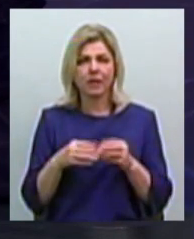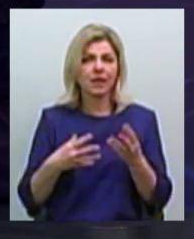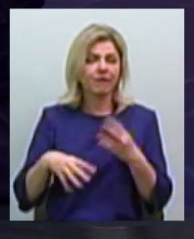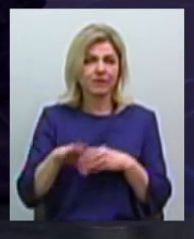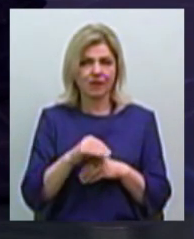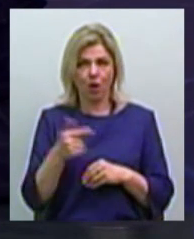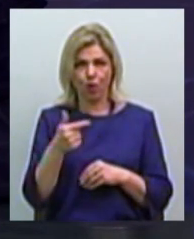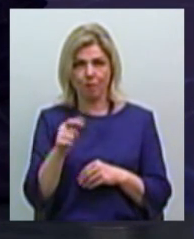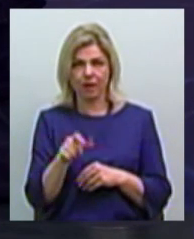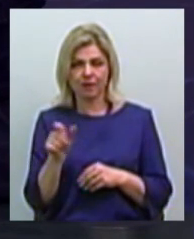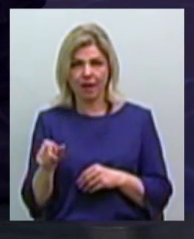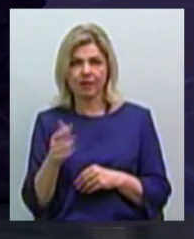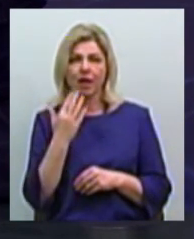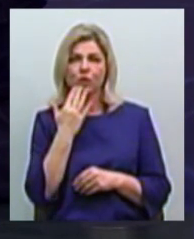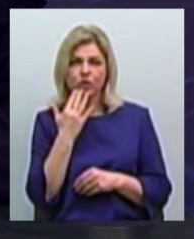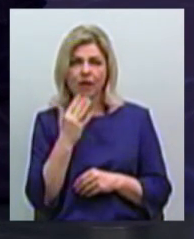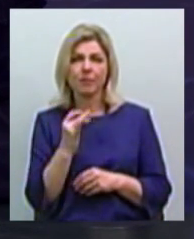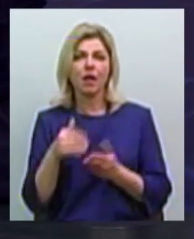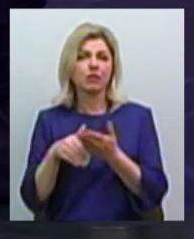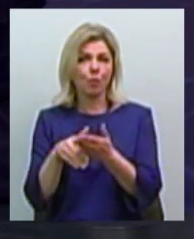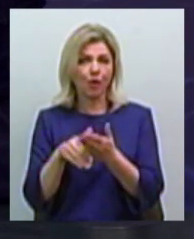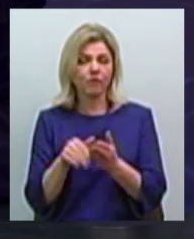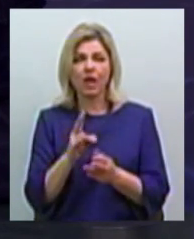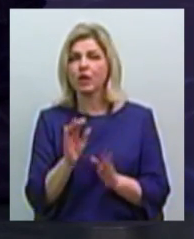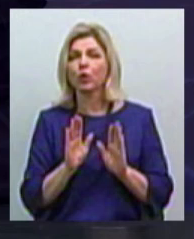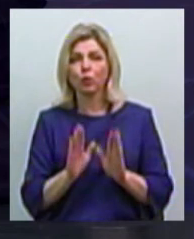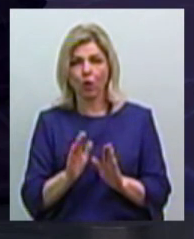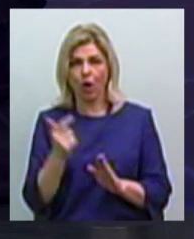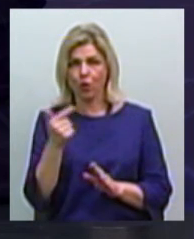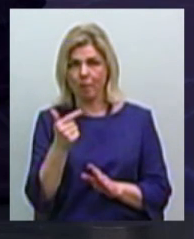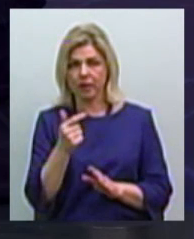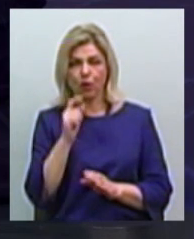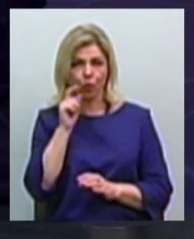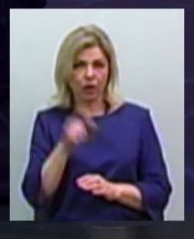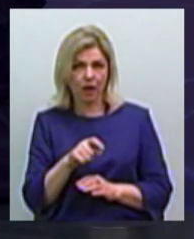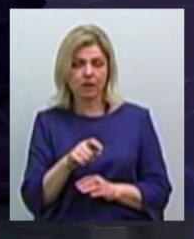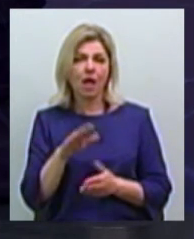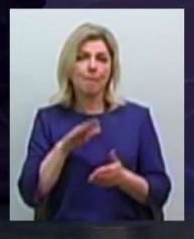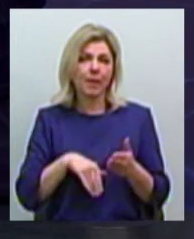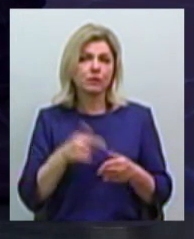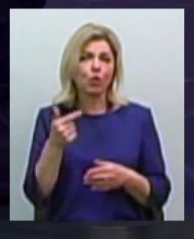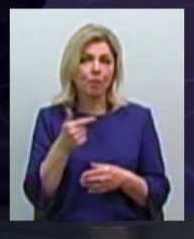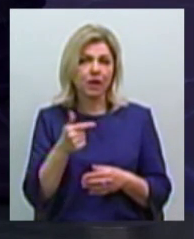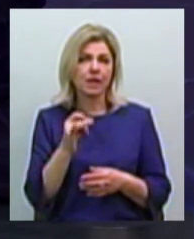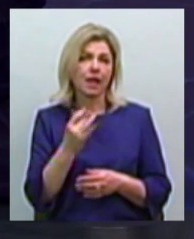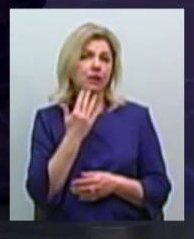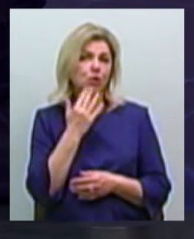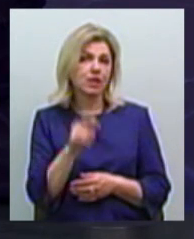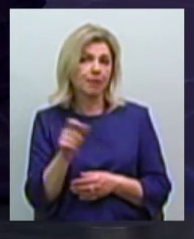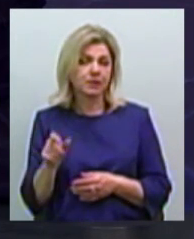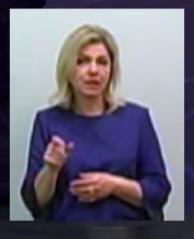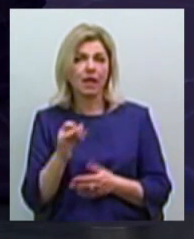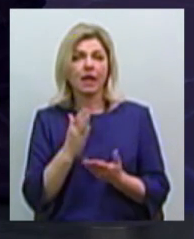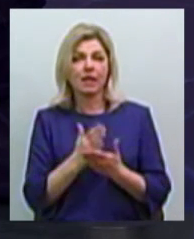громадян. І іноземці, звичайно, ми надаємо допомогу не лише громадянам України, це і особи без громадянства, іноземці. І, звичайно, є